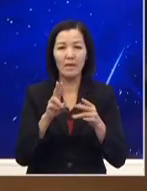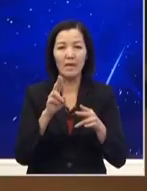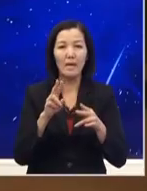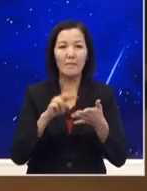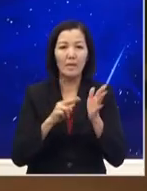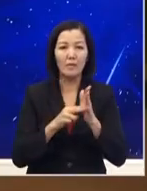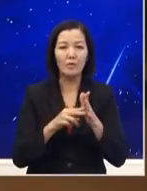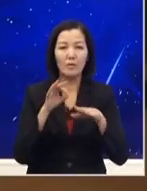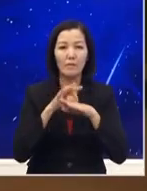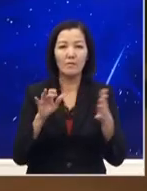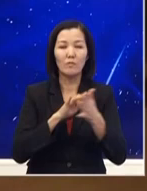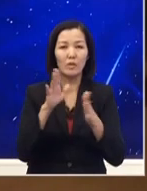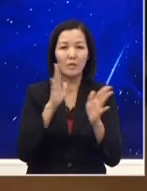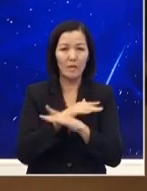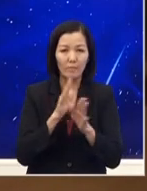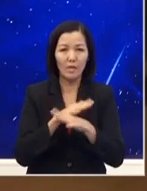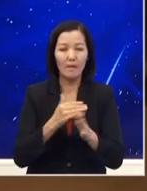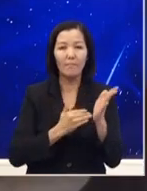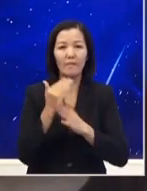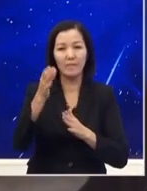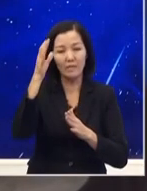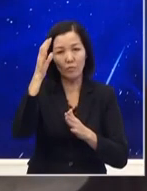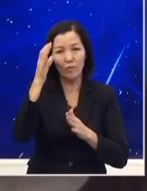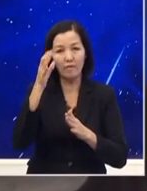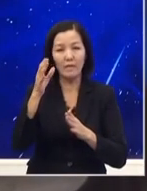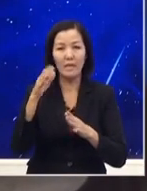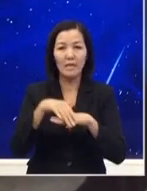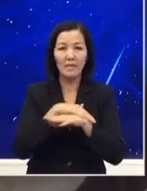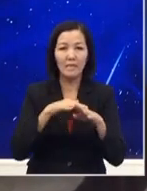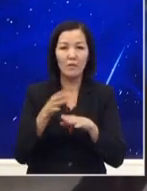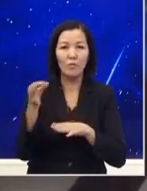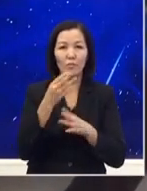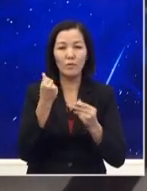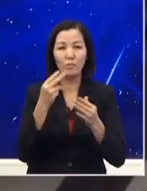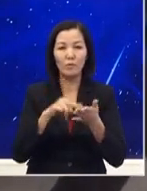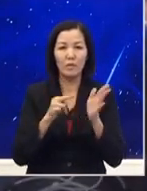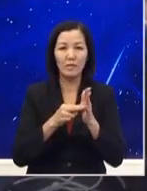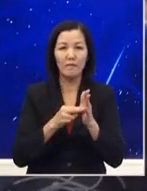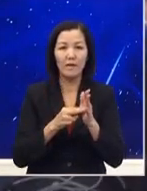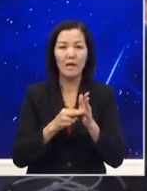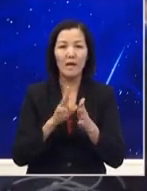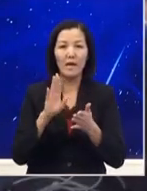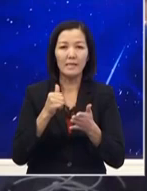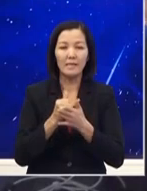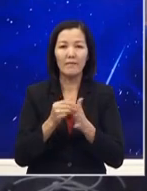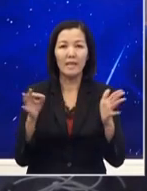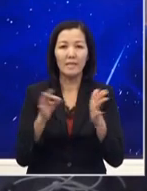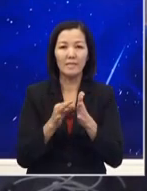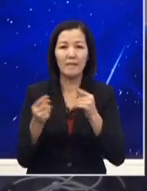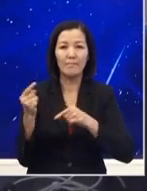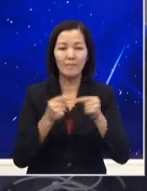планируется провести и в городе Капшагай. Повысить уровень знания населения в области финансов и бюджетного планирования – основная